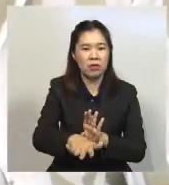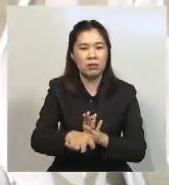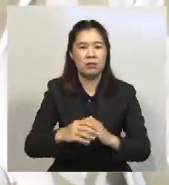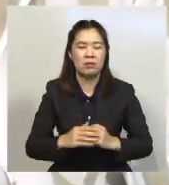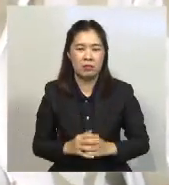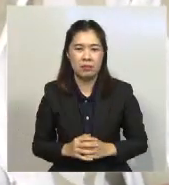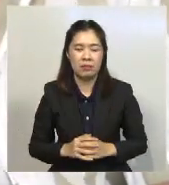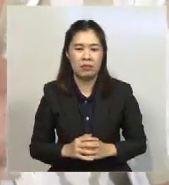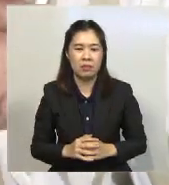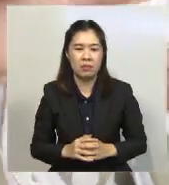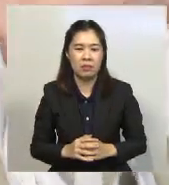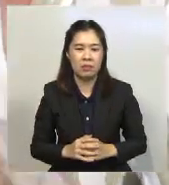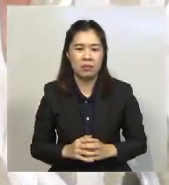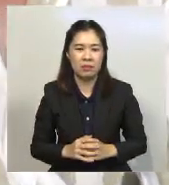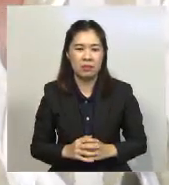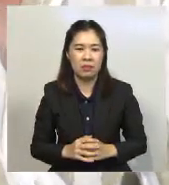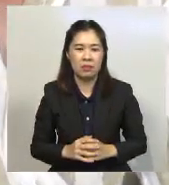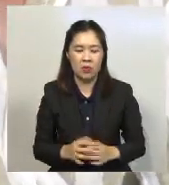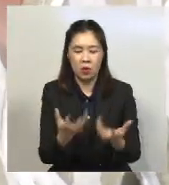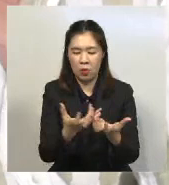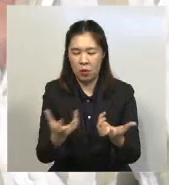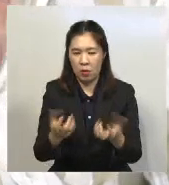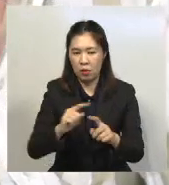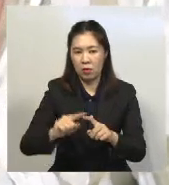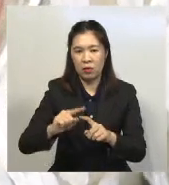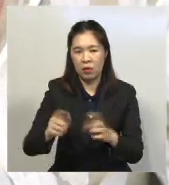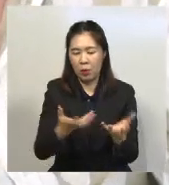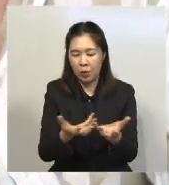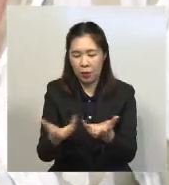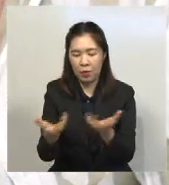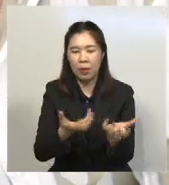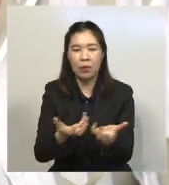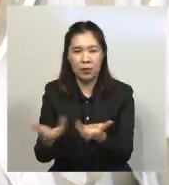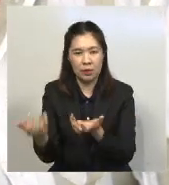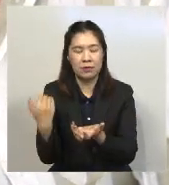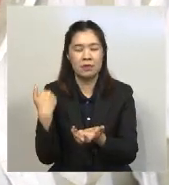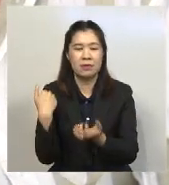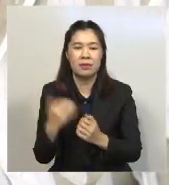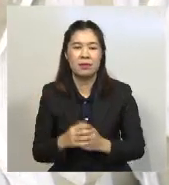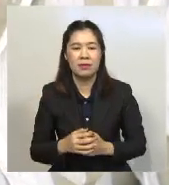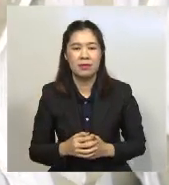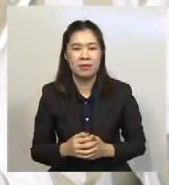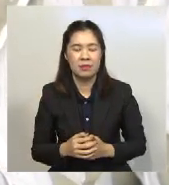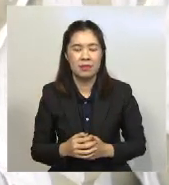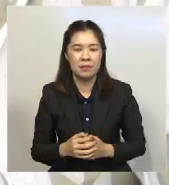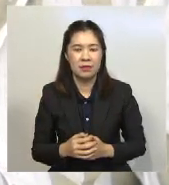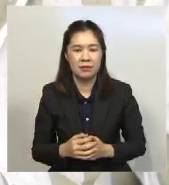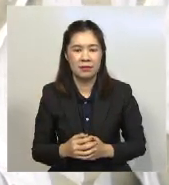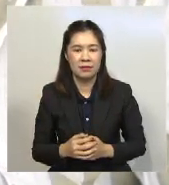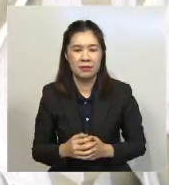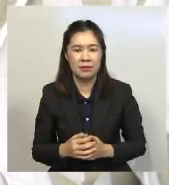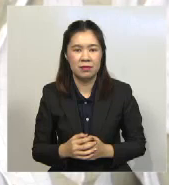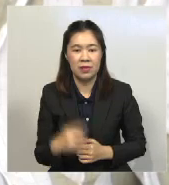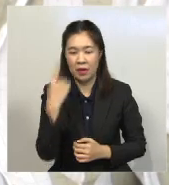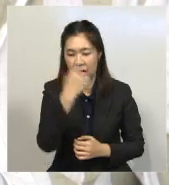น้ำมันเข้าในบ้านก็ยายมันลอยมดเลยลูกของไรนี่ลอยไม่รู้ ตอนน ี้ คือมีใครมาช่วยทำความส